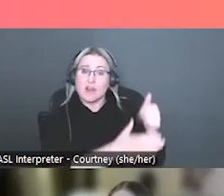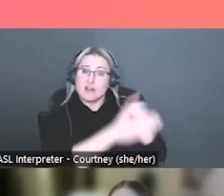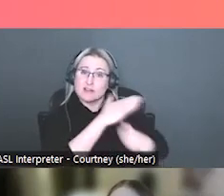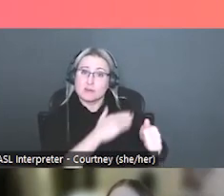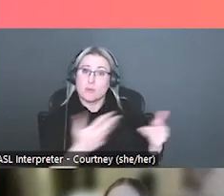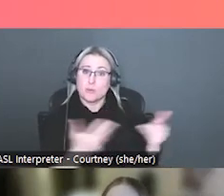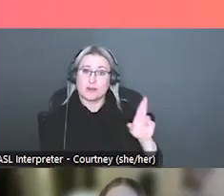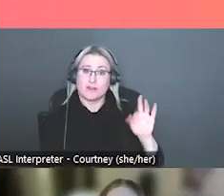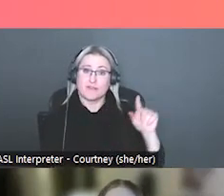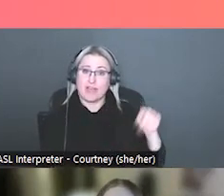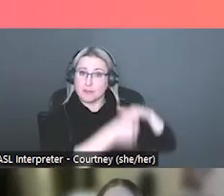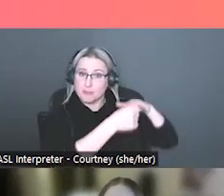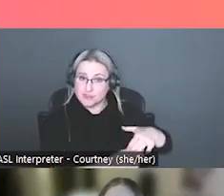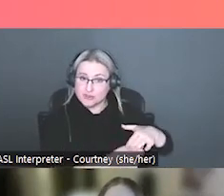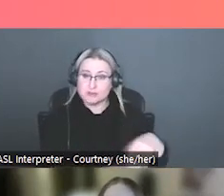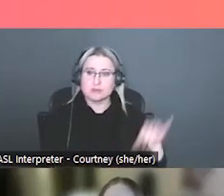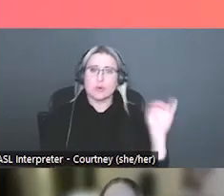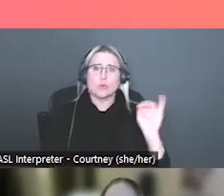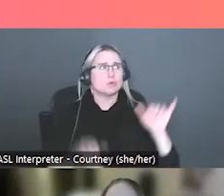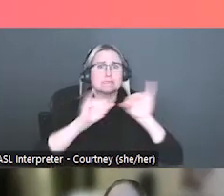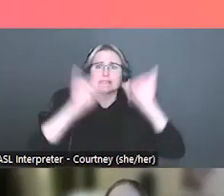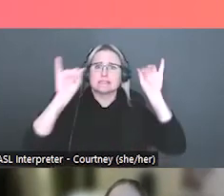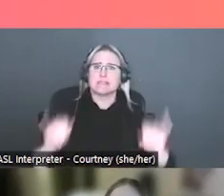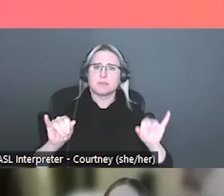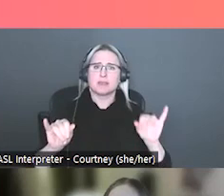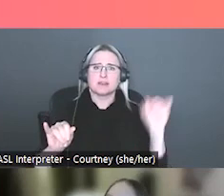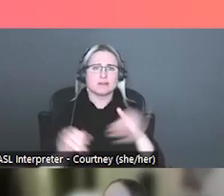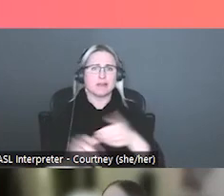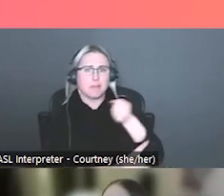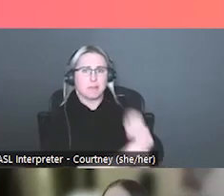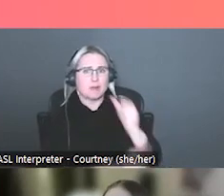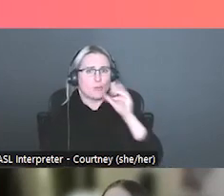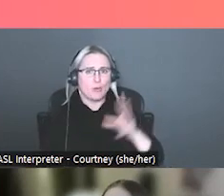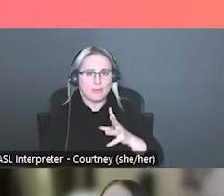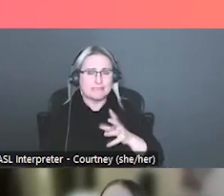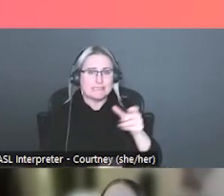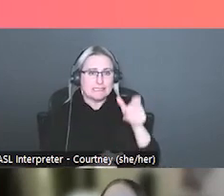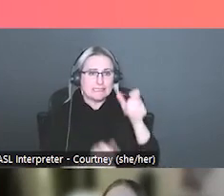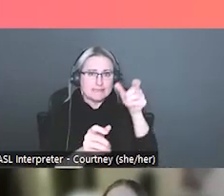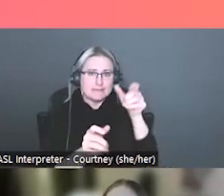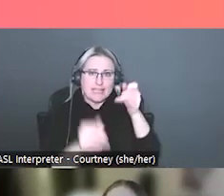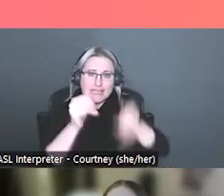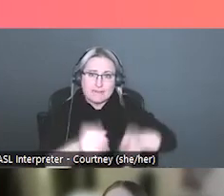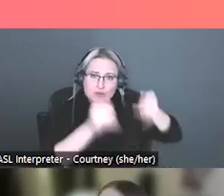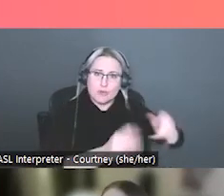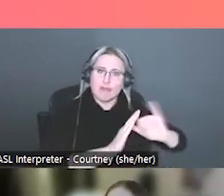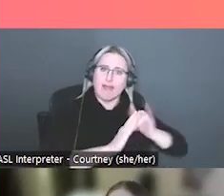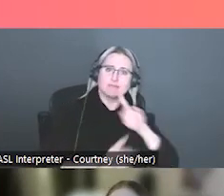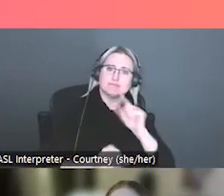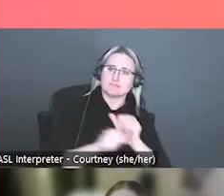limites euh, reposent sur l'oppression liée au poids et que cela a un impact au